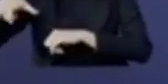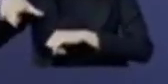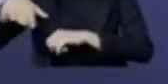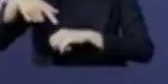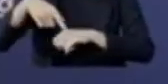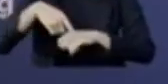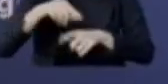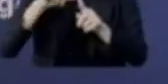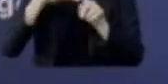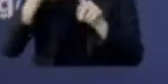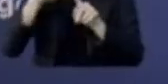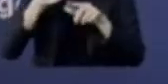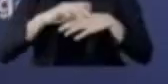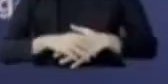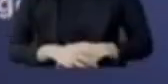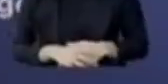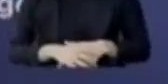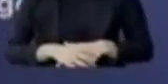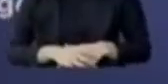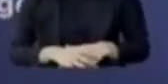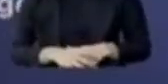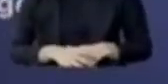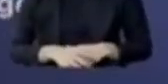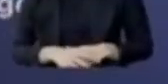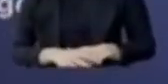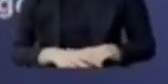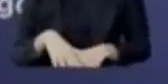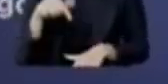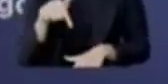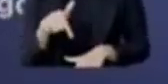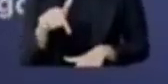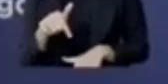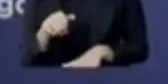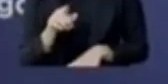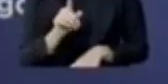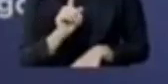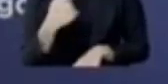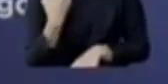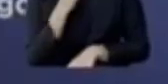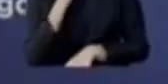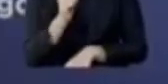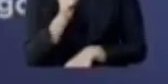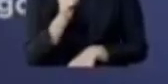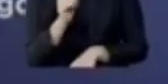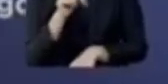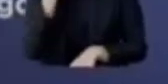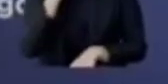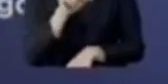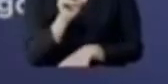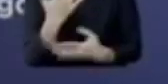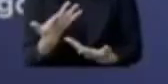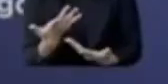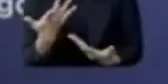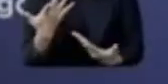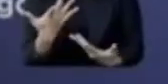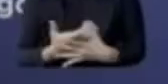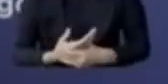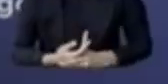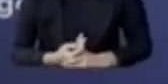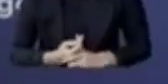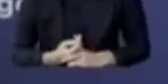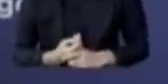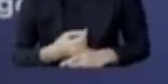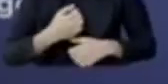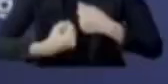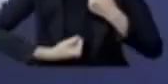orang kasus PDP. Saudara-saudara, ini beberapa hal yang harus kita cermati betul. Upaya yang